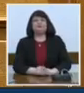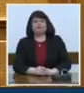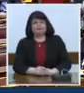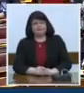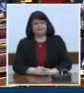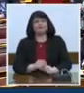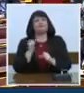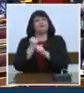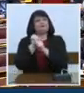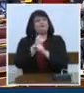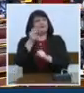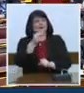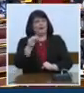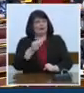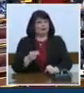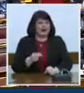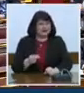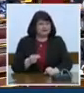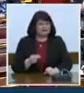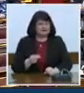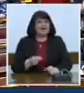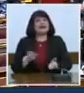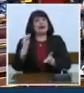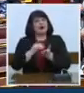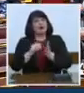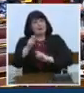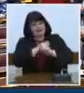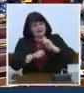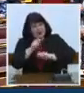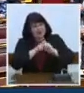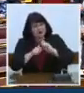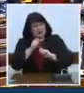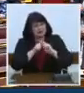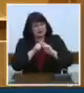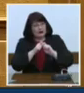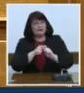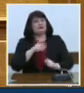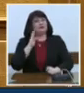εργασίας. Και βέβαια θεσπίζουμε και την δυνατότητα